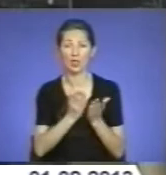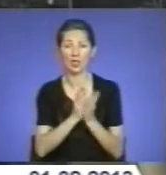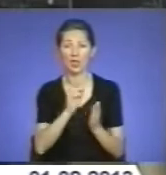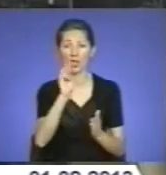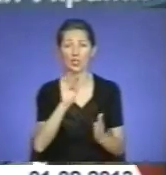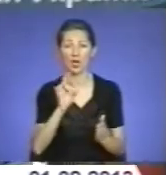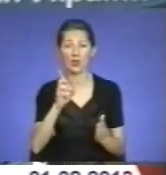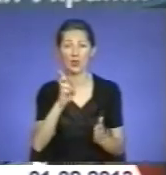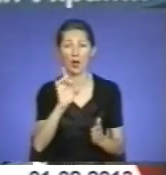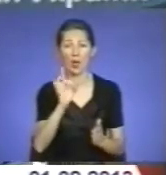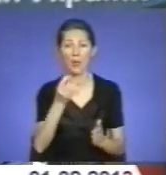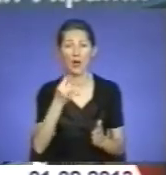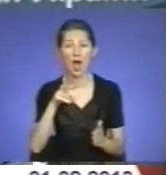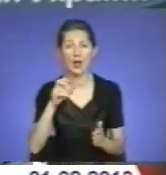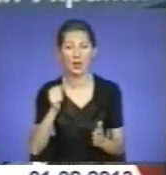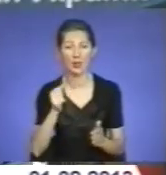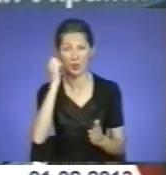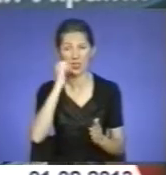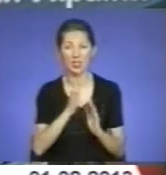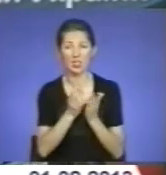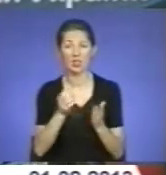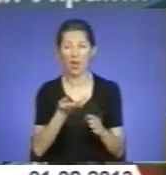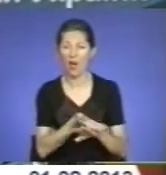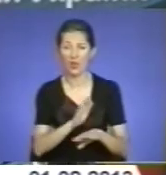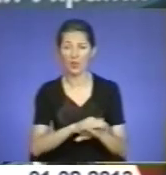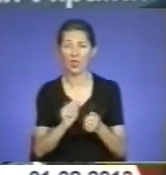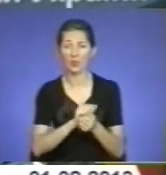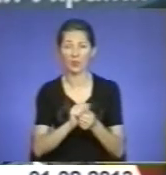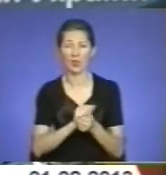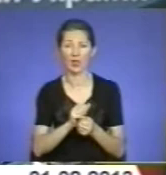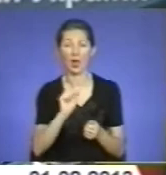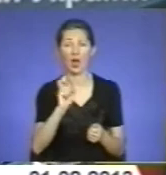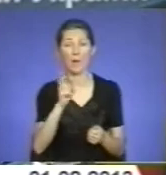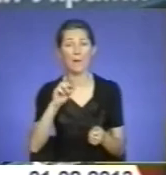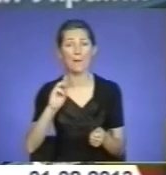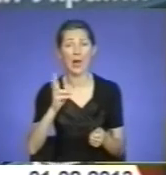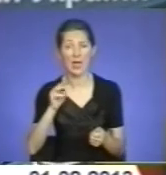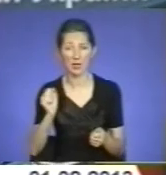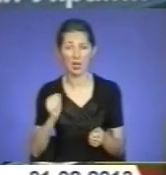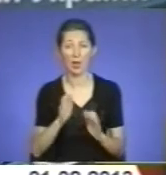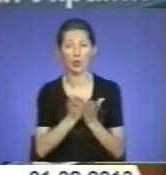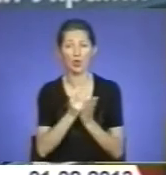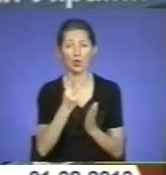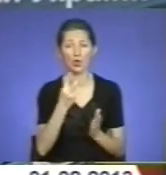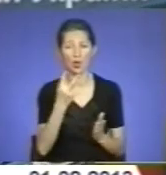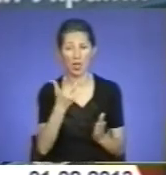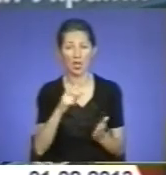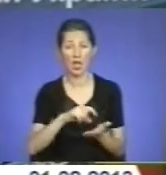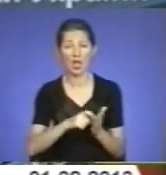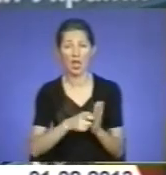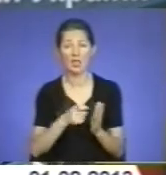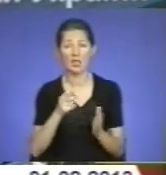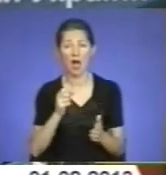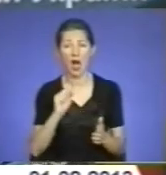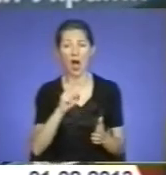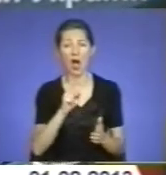потерті. Абеток, підручників першого і другого класу азбукою Брайля. Якщо